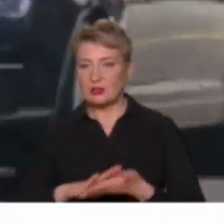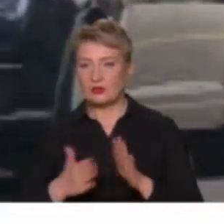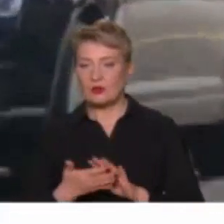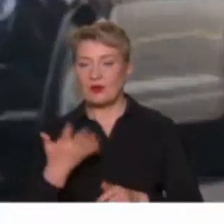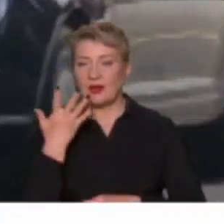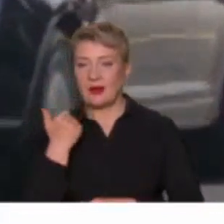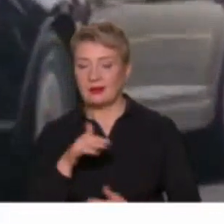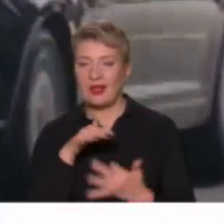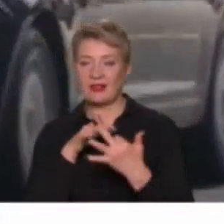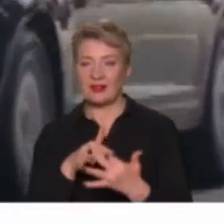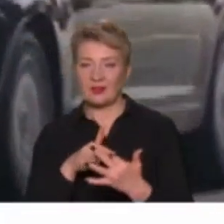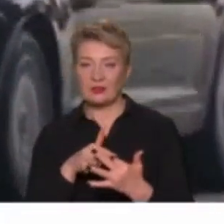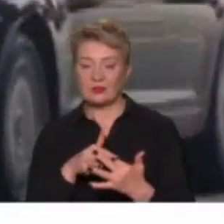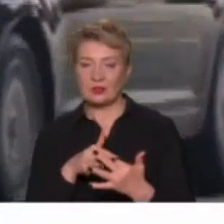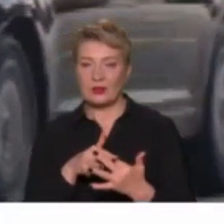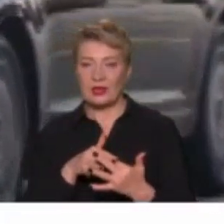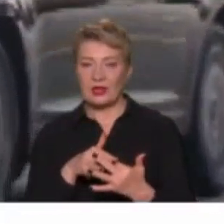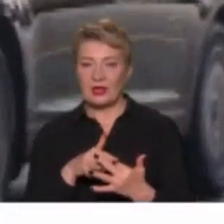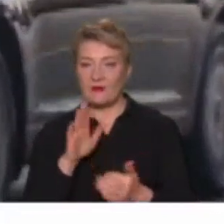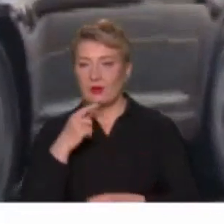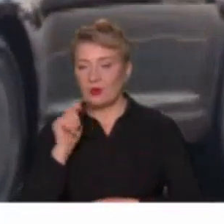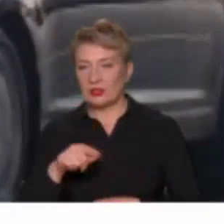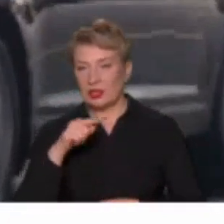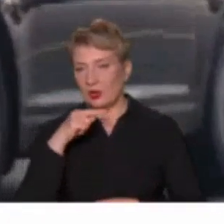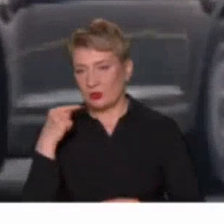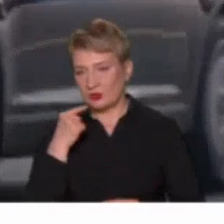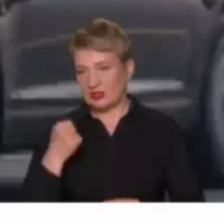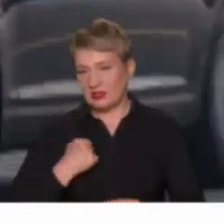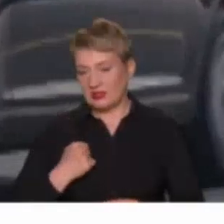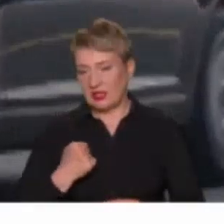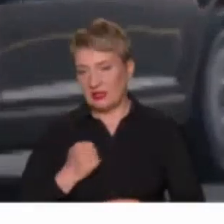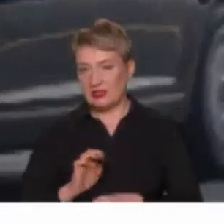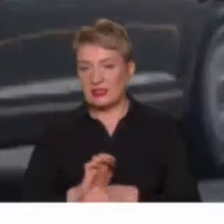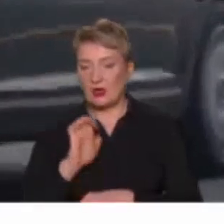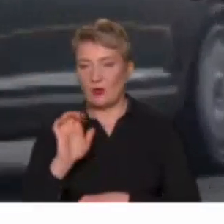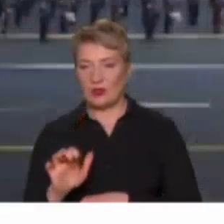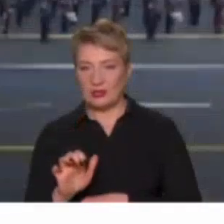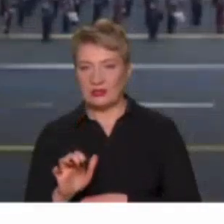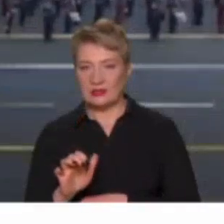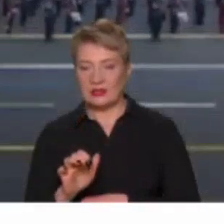Україною російських солдат відправляють у радянській амуніції, а керівництво віддає честь кабріолетів,